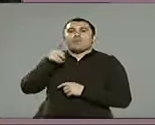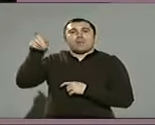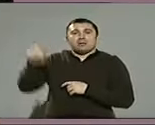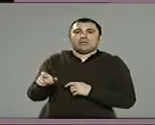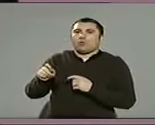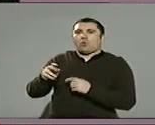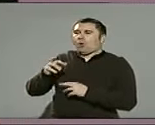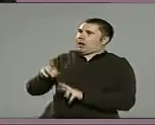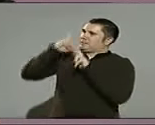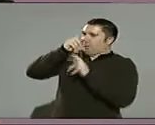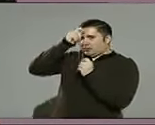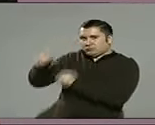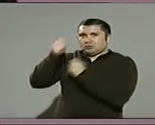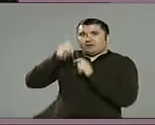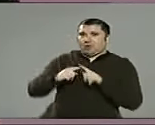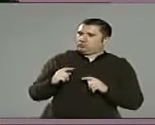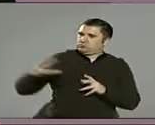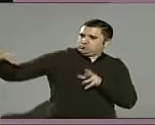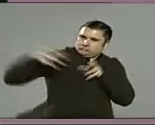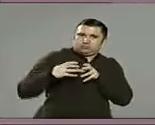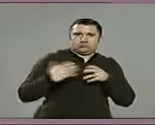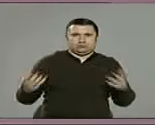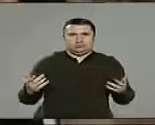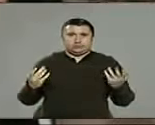uns, liebe Genossinnen und Genossen, ist einer von uns.